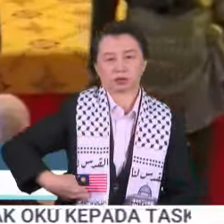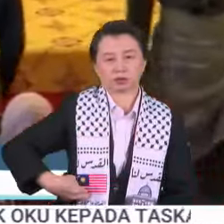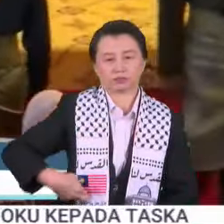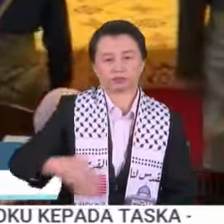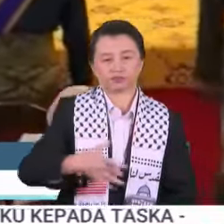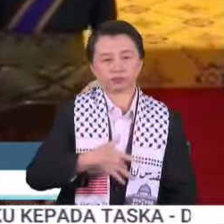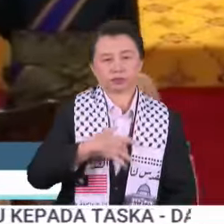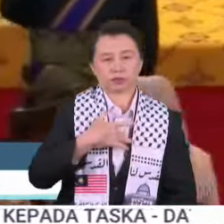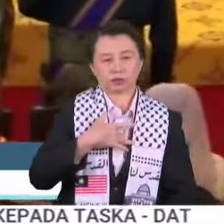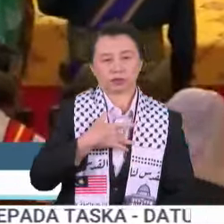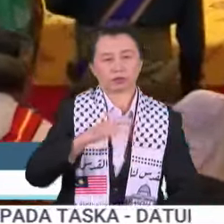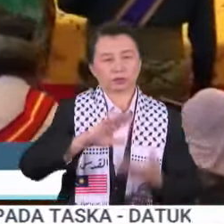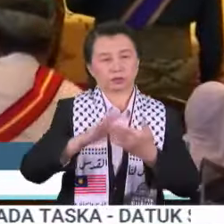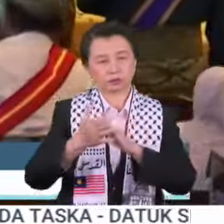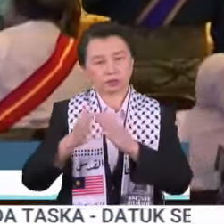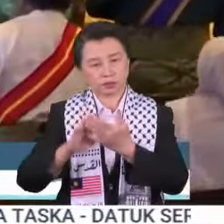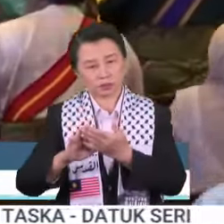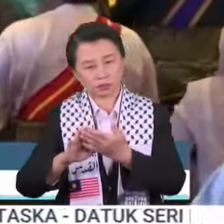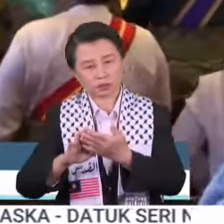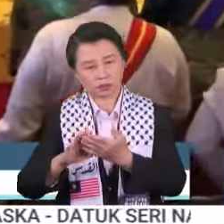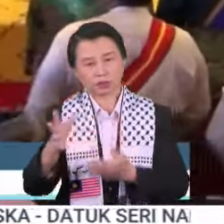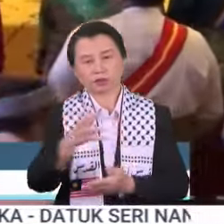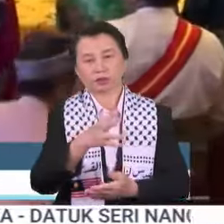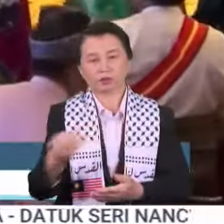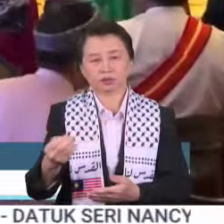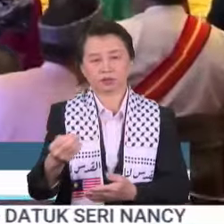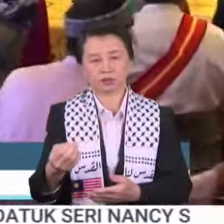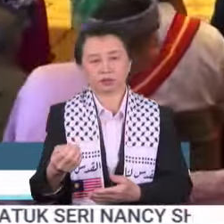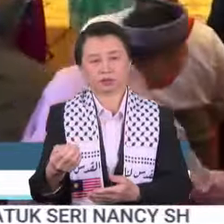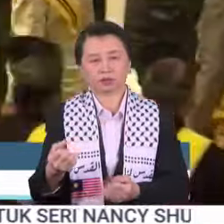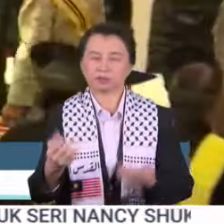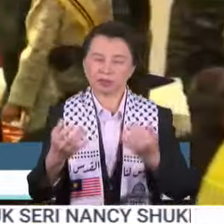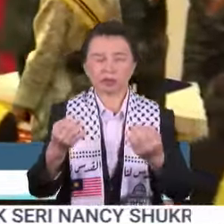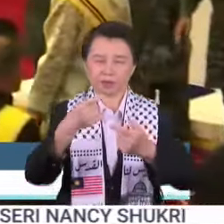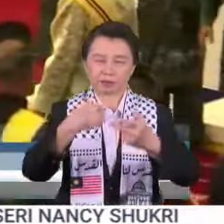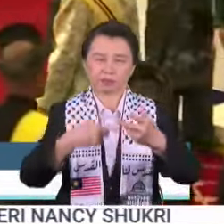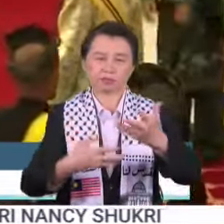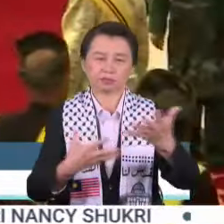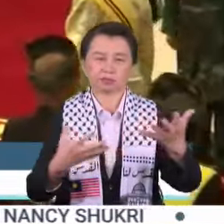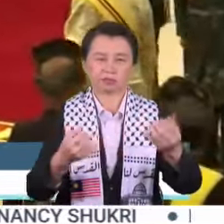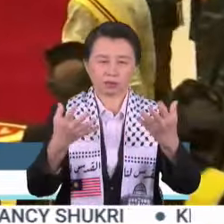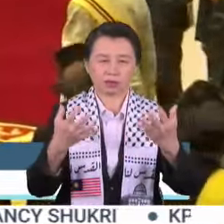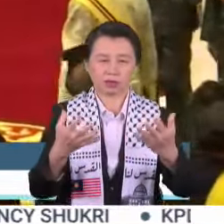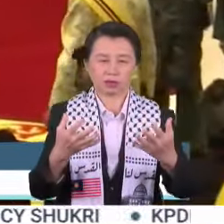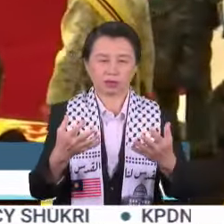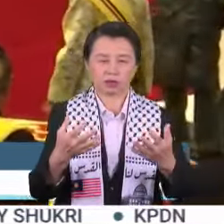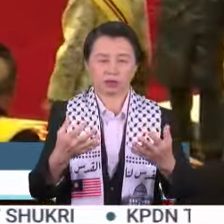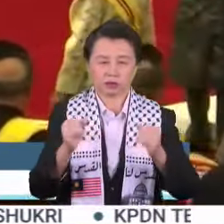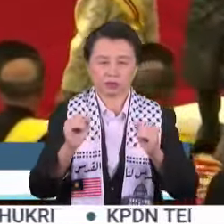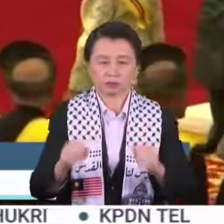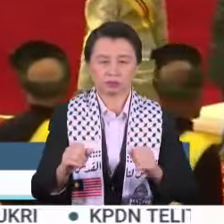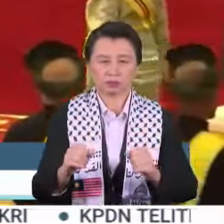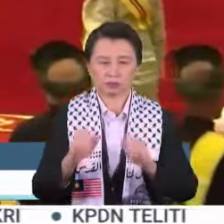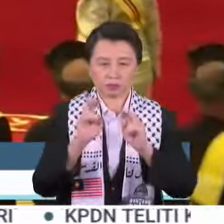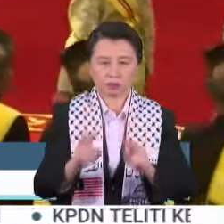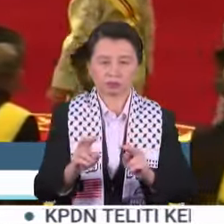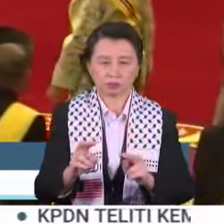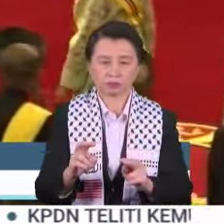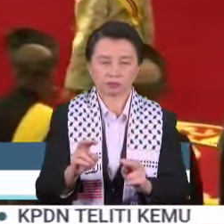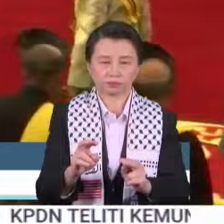rasa community dan sangat ceria lah dapat nampak